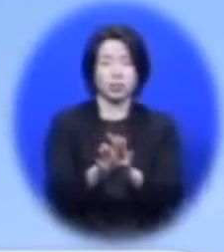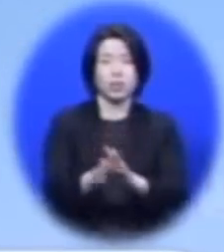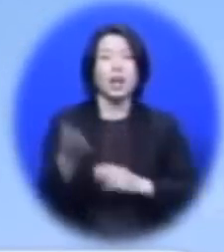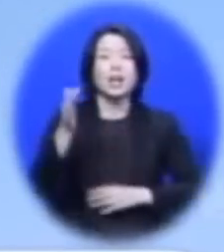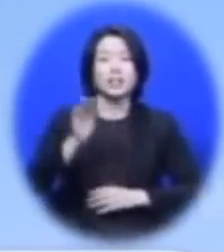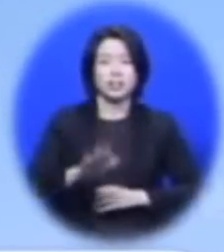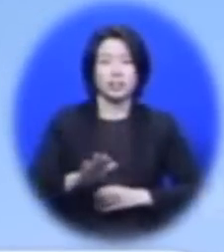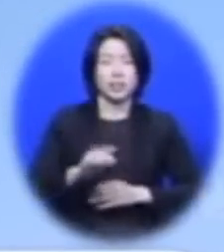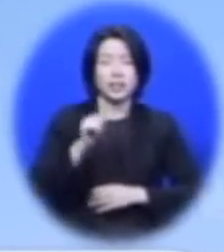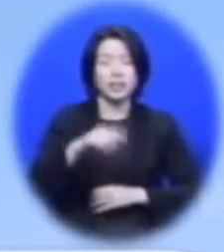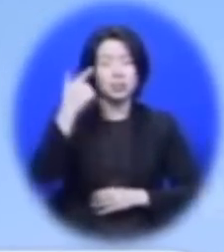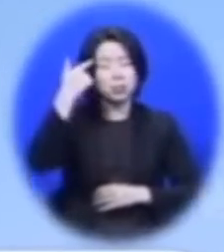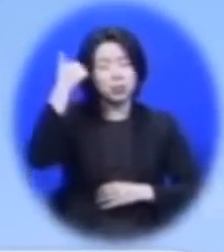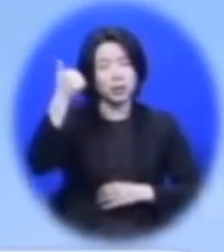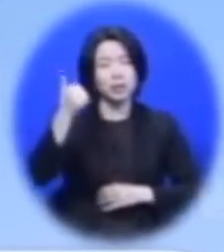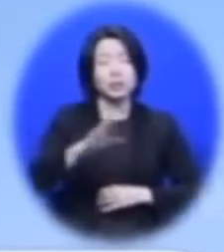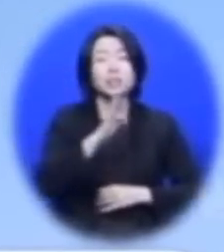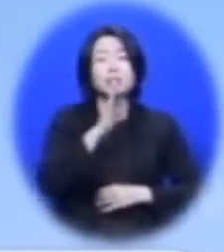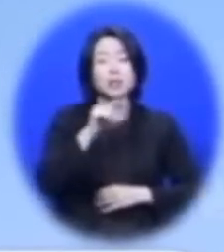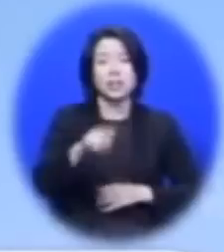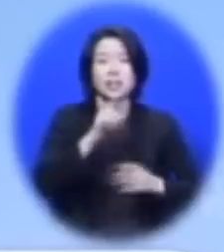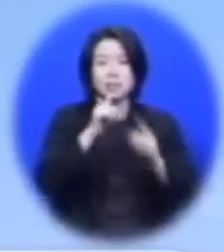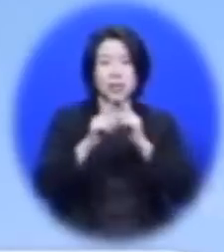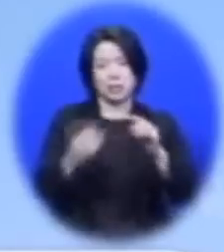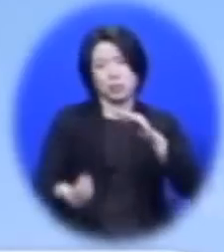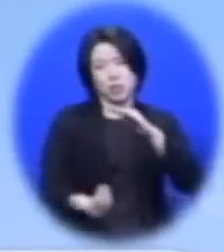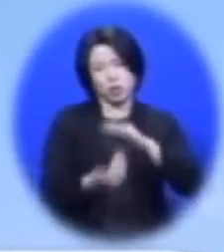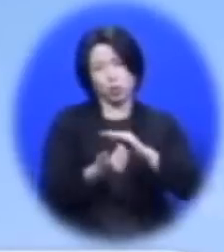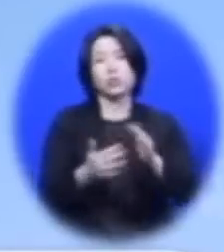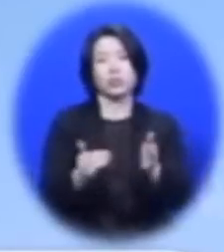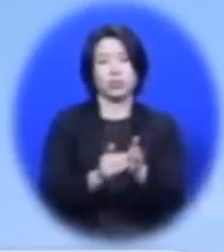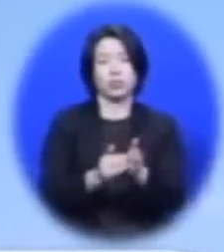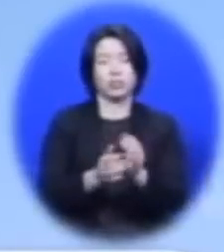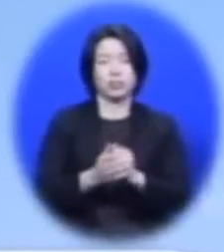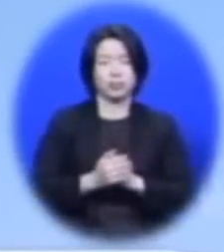그런데 이 목사님에게 실제로 이 말씀이 이루어졌다는 겁니다.